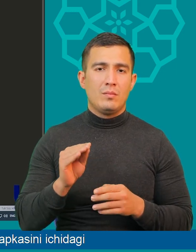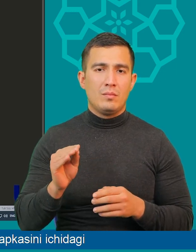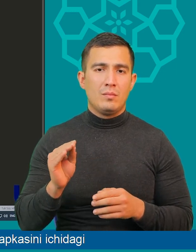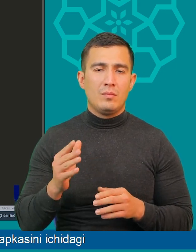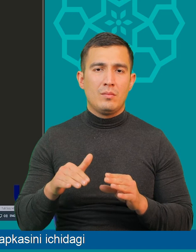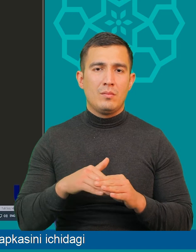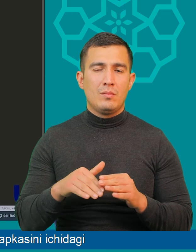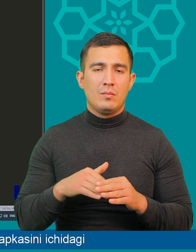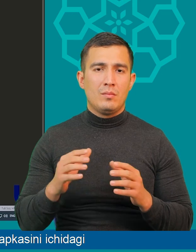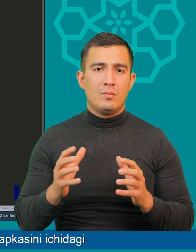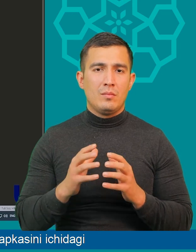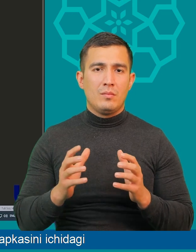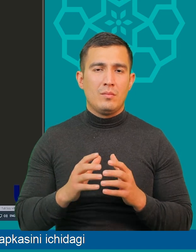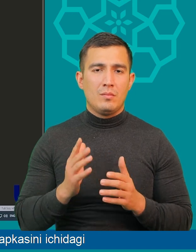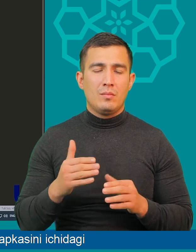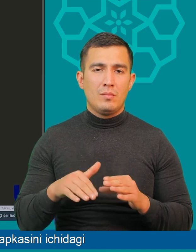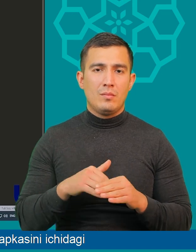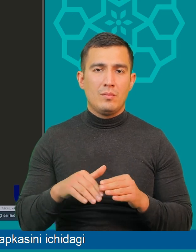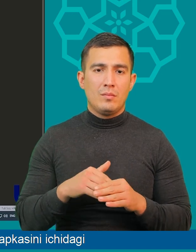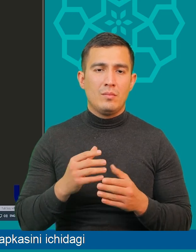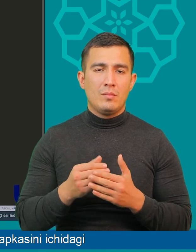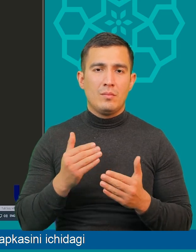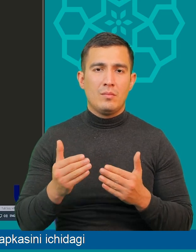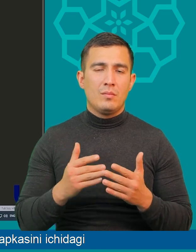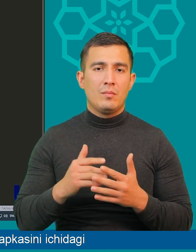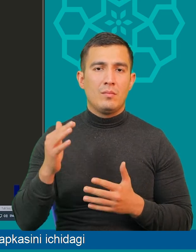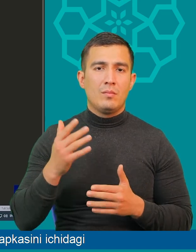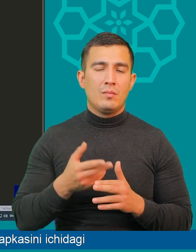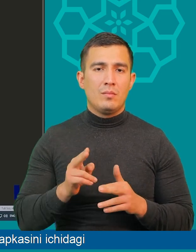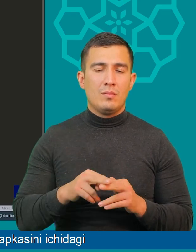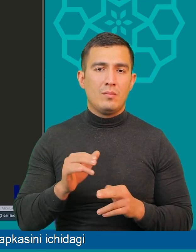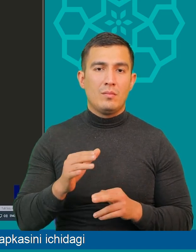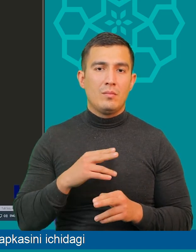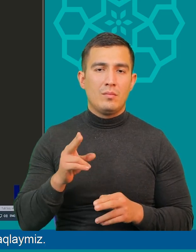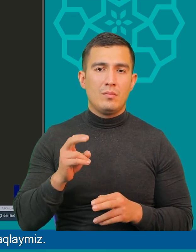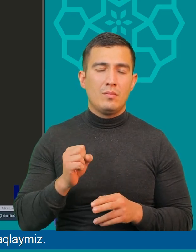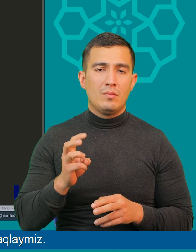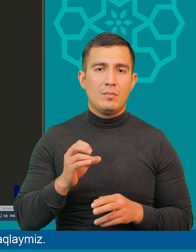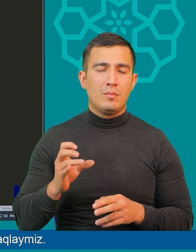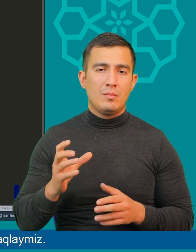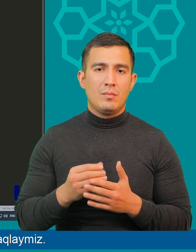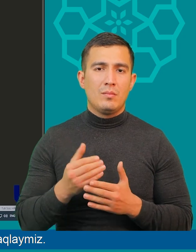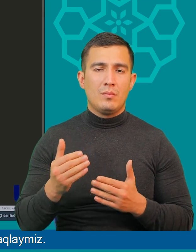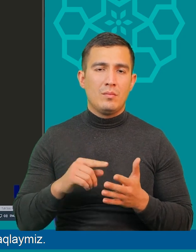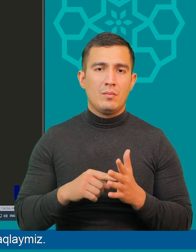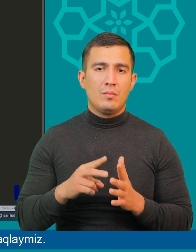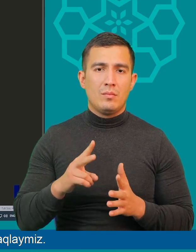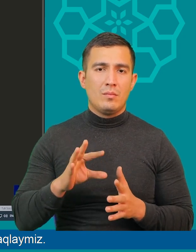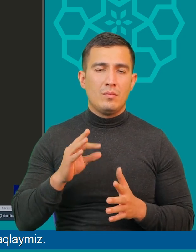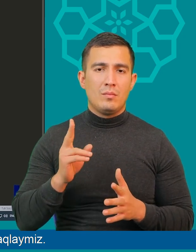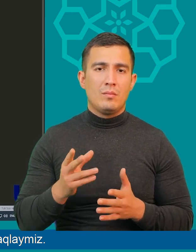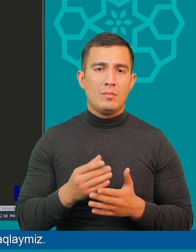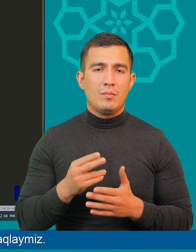Faylni saqlaymiz. Faylni yuqorida ko'rsatilgan domains papkasini ichidagi dars.log faylni